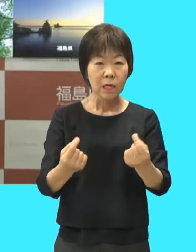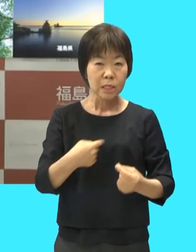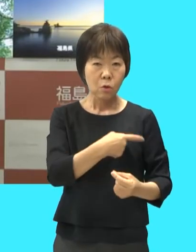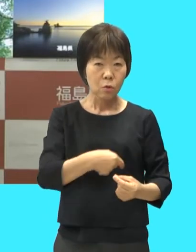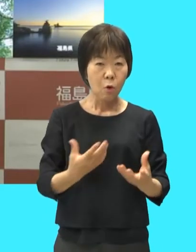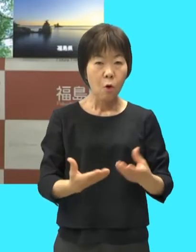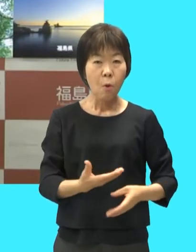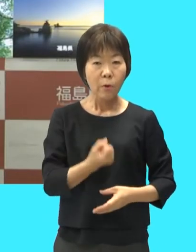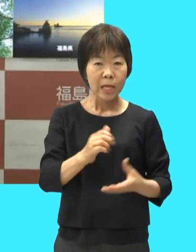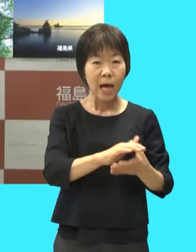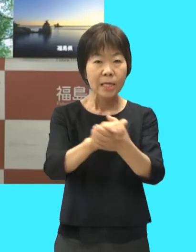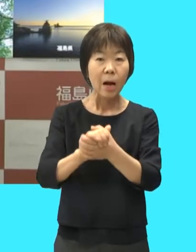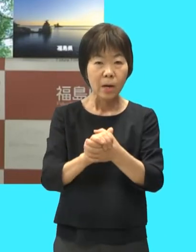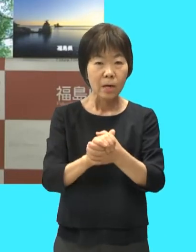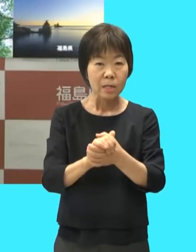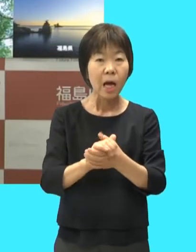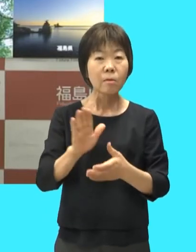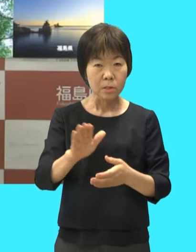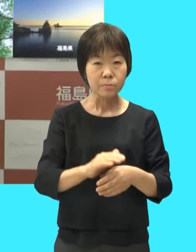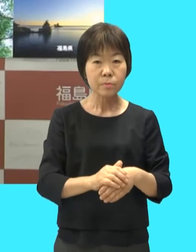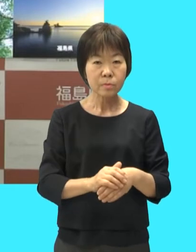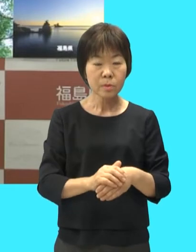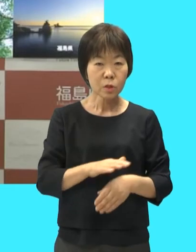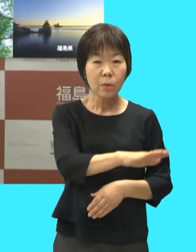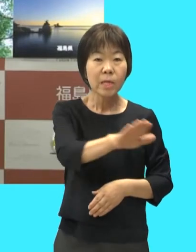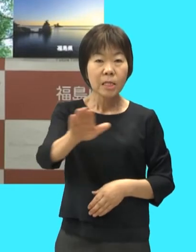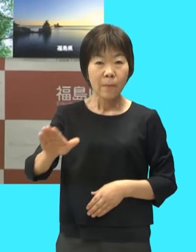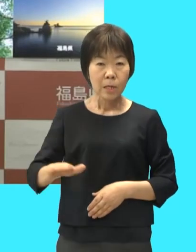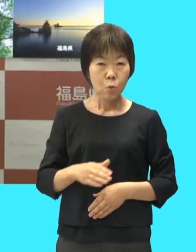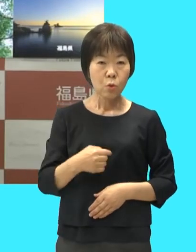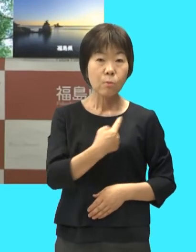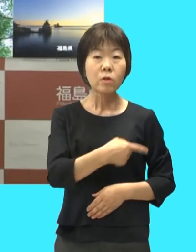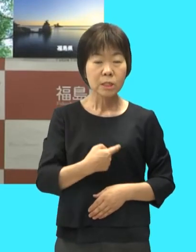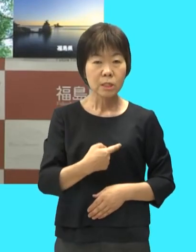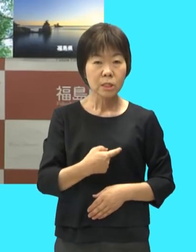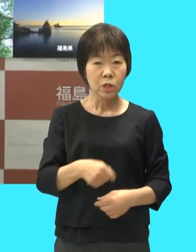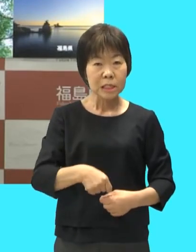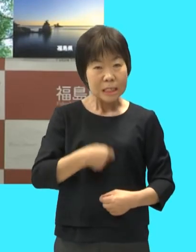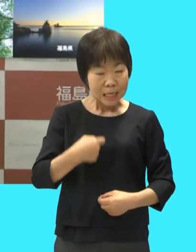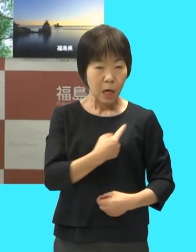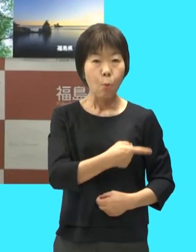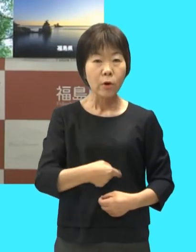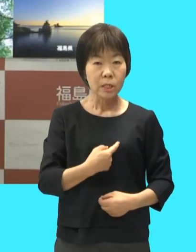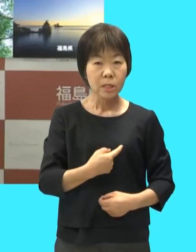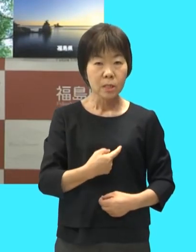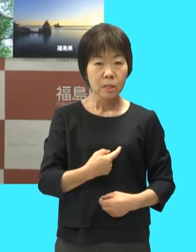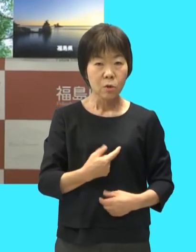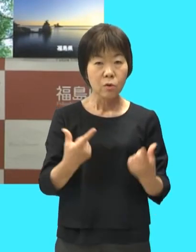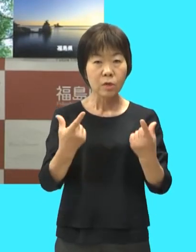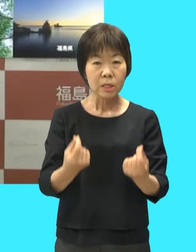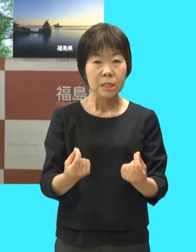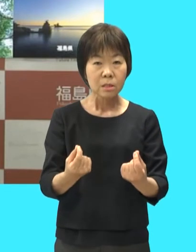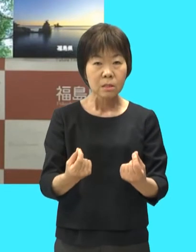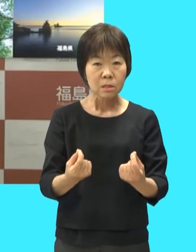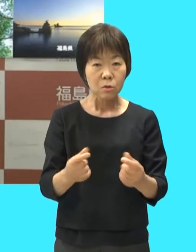った仲間であります。そういった皆さんのお気持ち、真剣な思いというものは重く受け止め